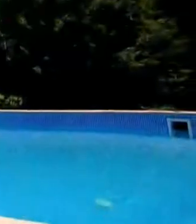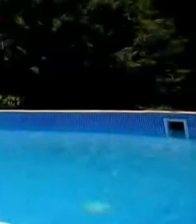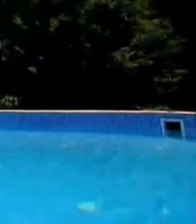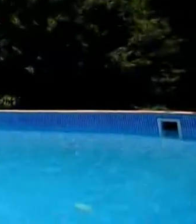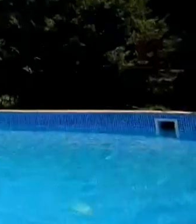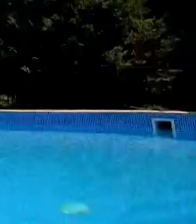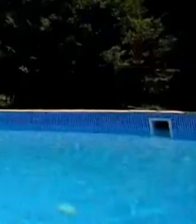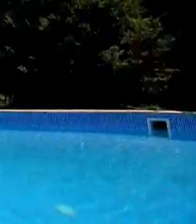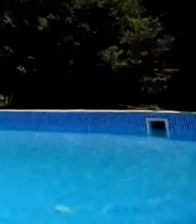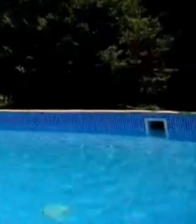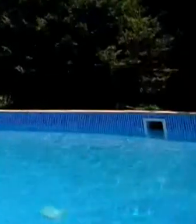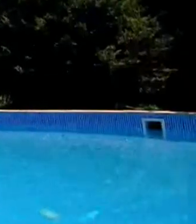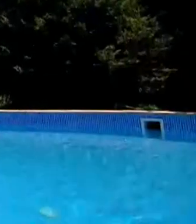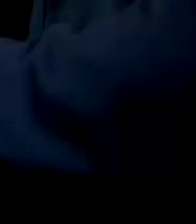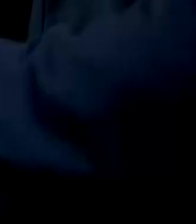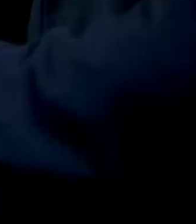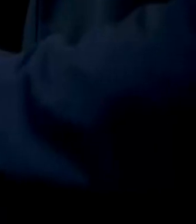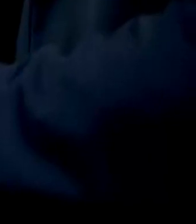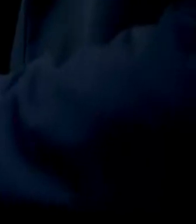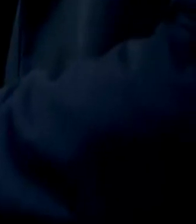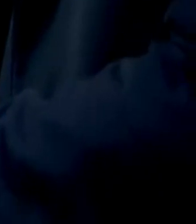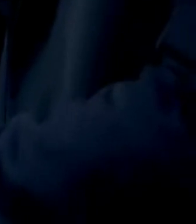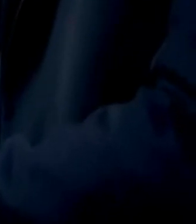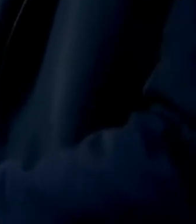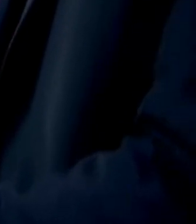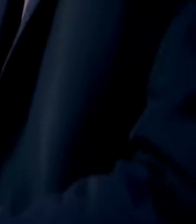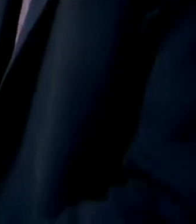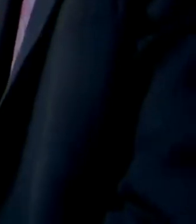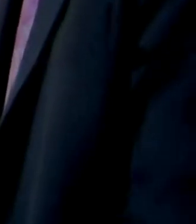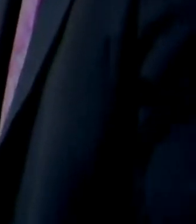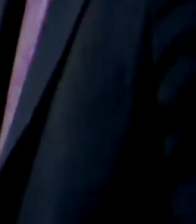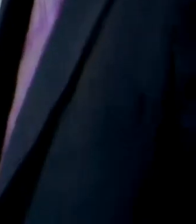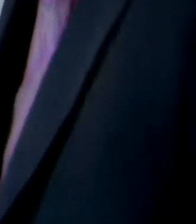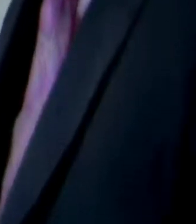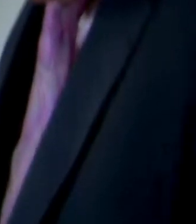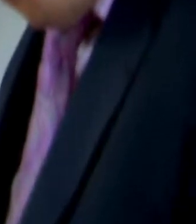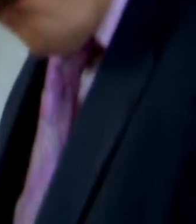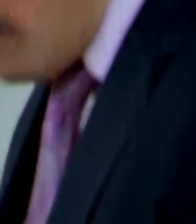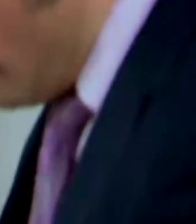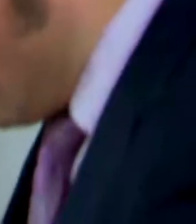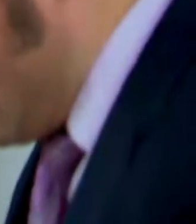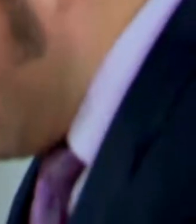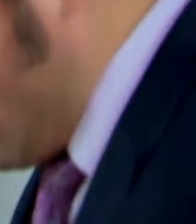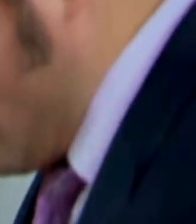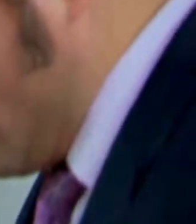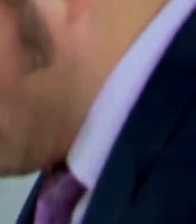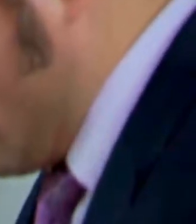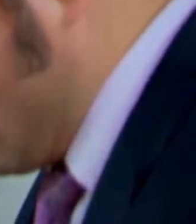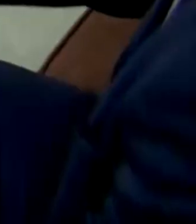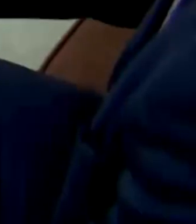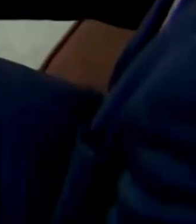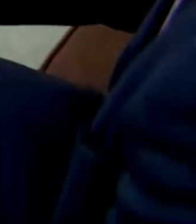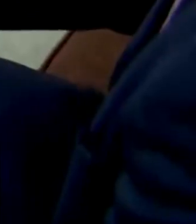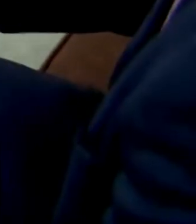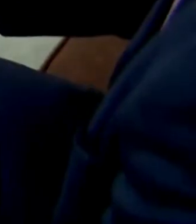Mila'nın havuzlu bahçesiyle açıldı görüntü, sonra salona geçti. Nurhan elinde ceza kağıdıyla koltukta Biricik'in yanında oturuyor.